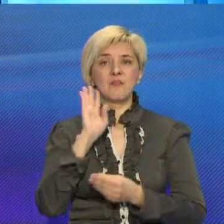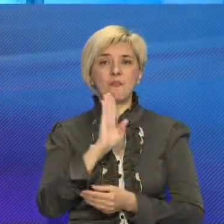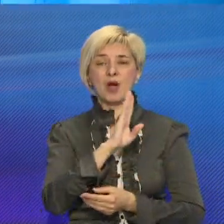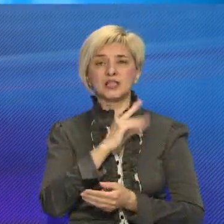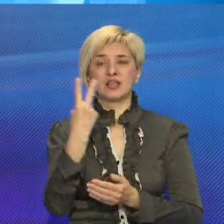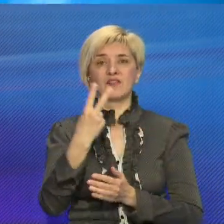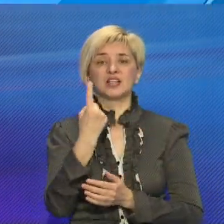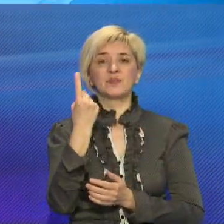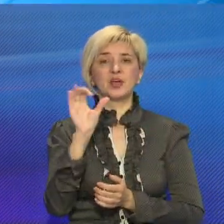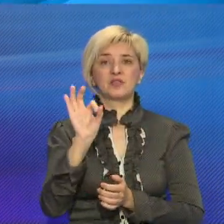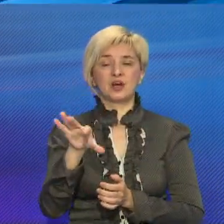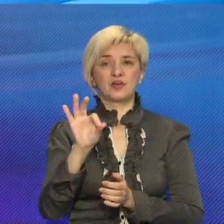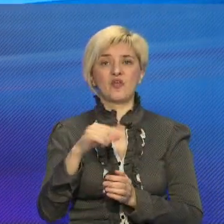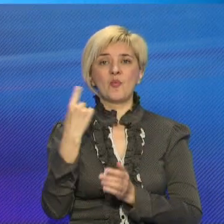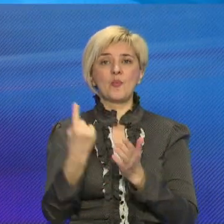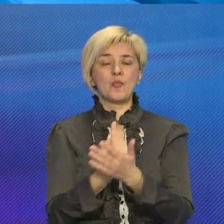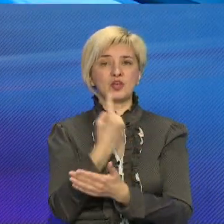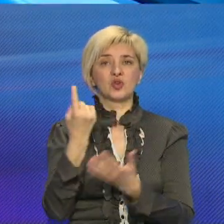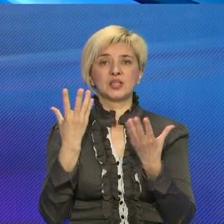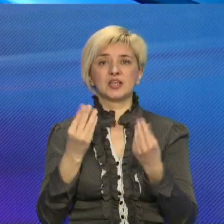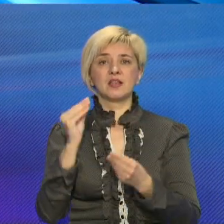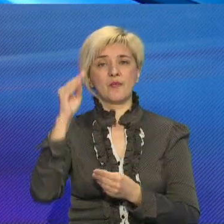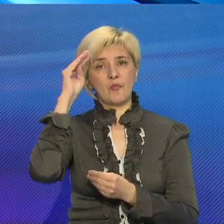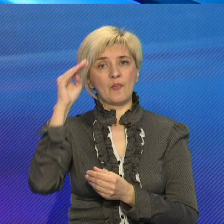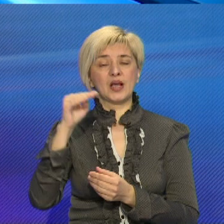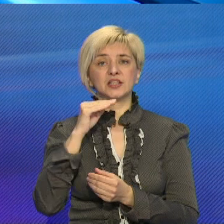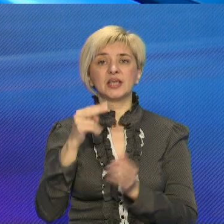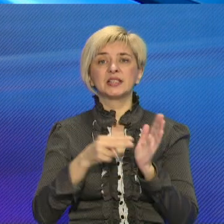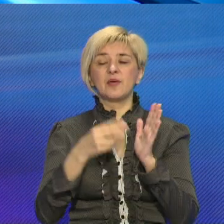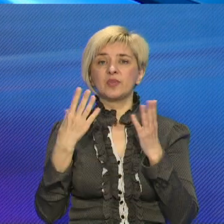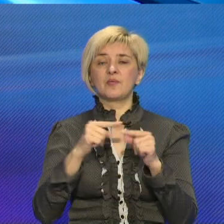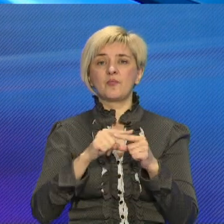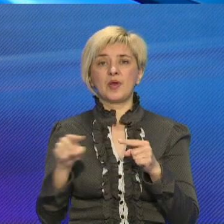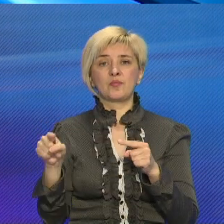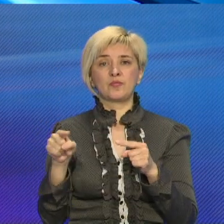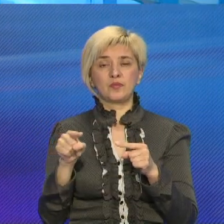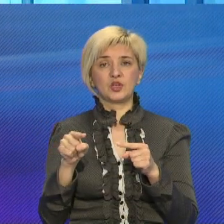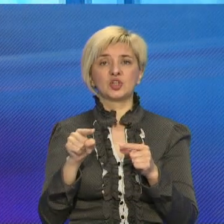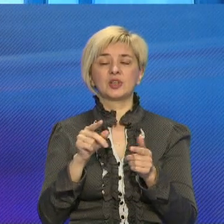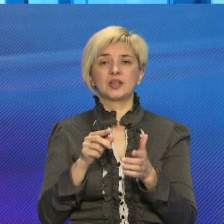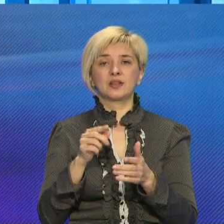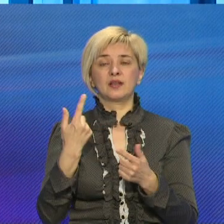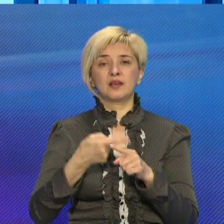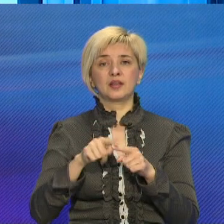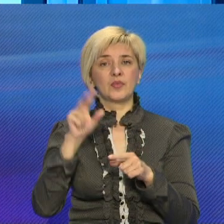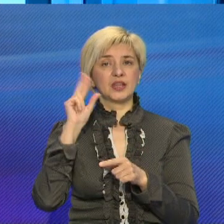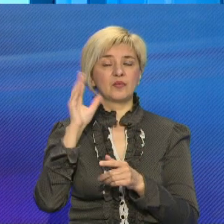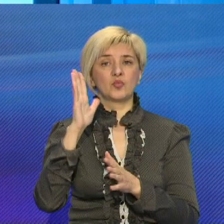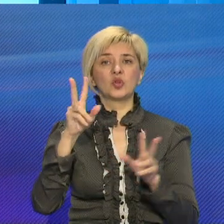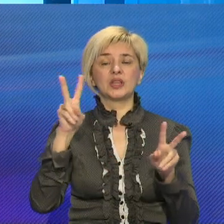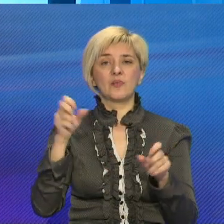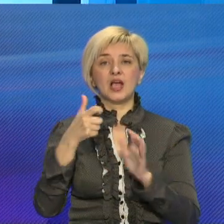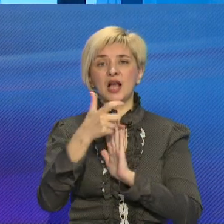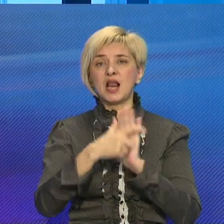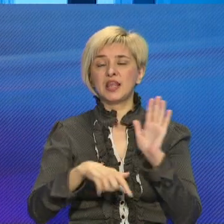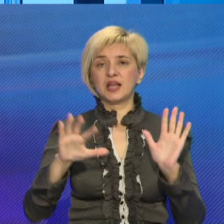а 21 кастрычника – упершиню День Батьки. Семь дней помеж этими датами будут тематичными. До календарных подей во